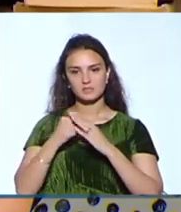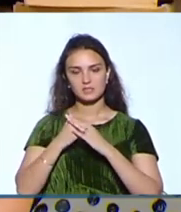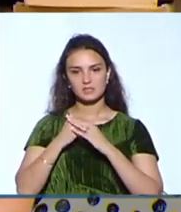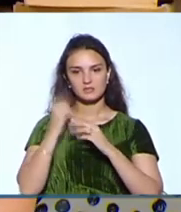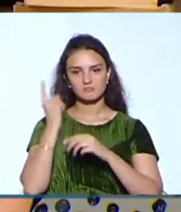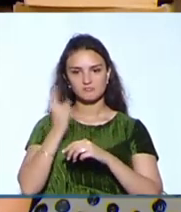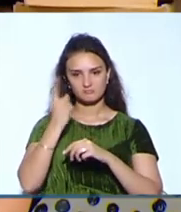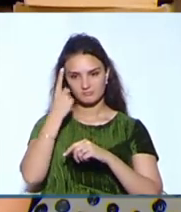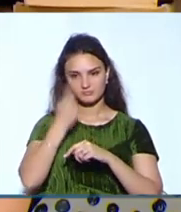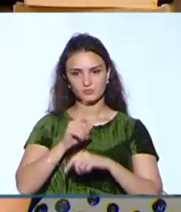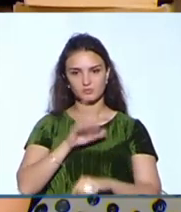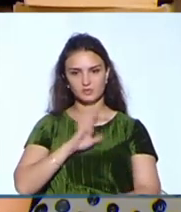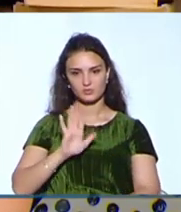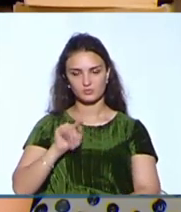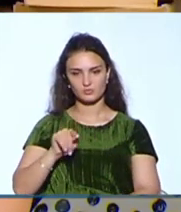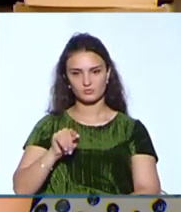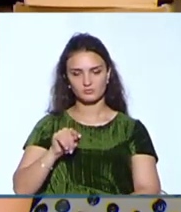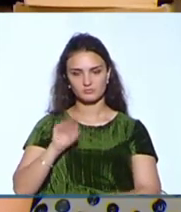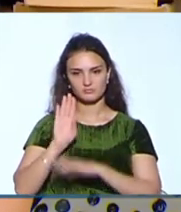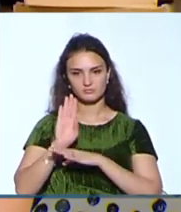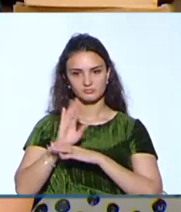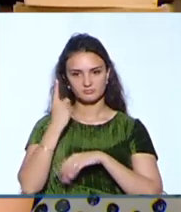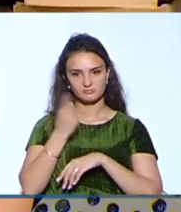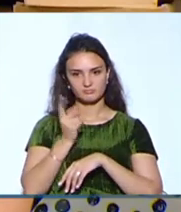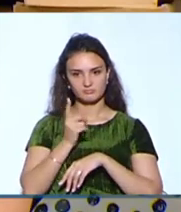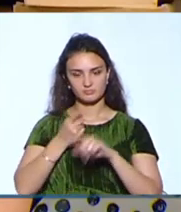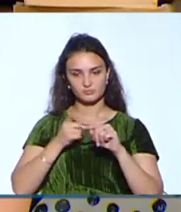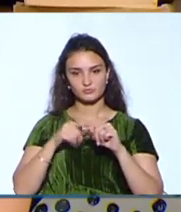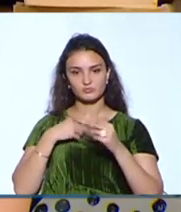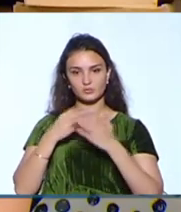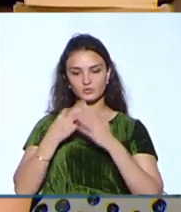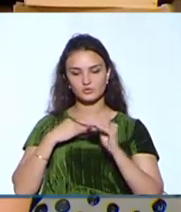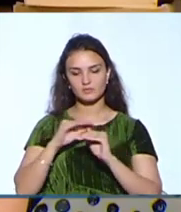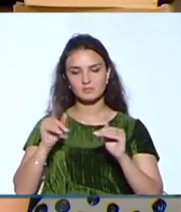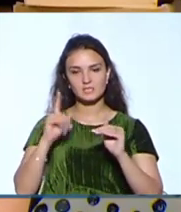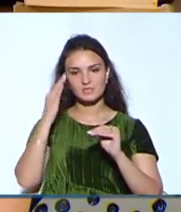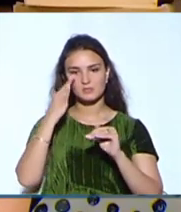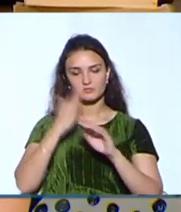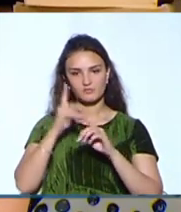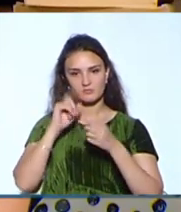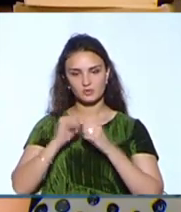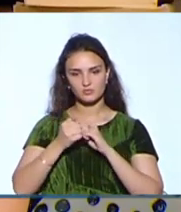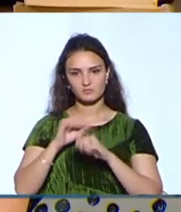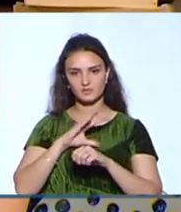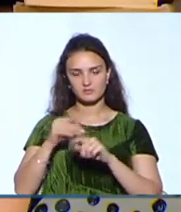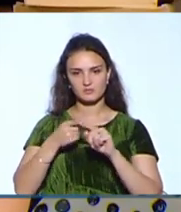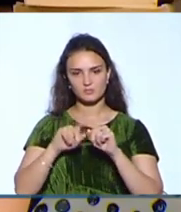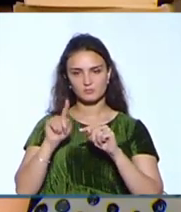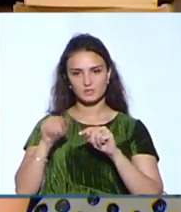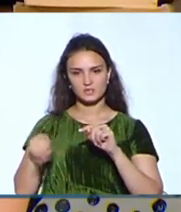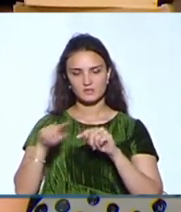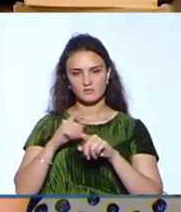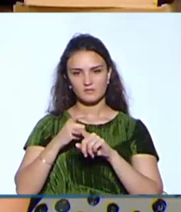ავტორიტარიზმი და ბიძგება არ იყოს, რადგან ერთი არა წარმოდგენა გვაქვს ჩვენ შვილებზე და ვიმახსოვრებთ ყველაფერს, იმიტომ რომ ესენი